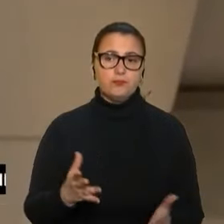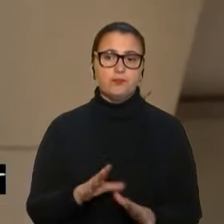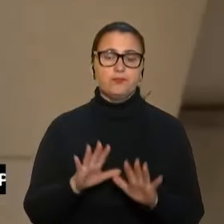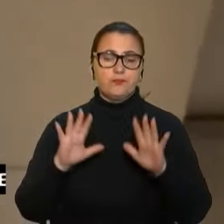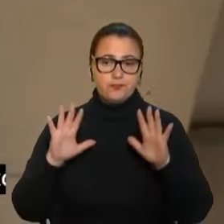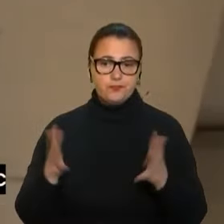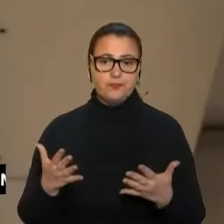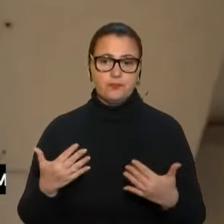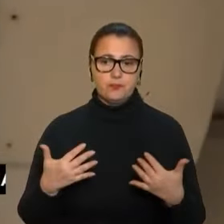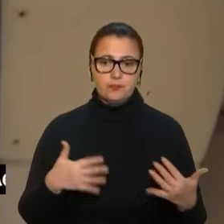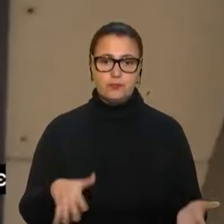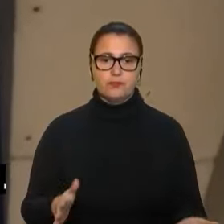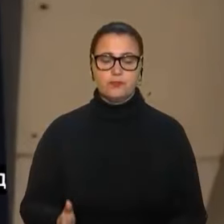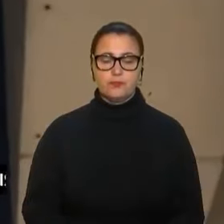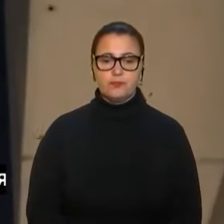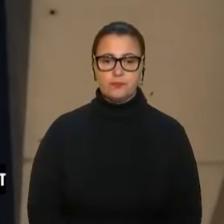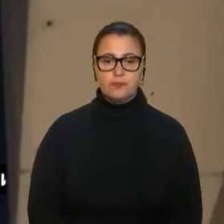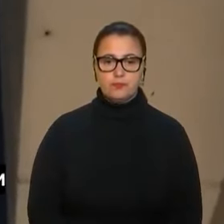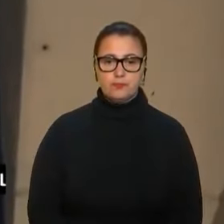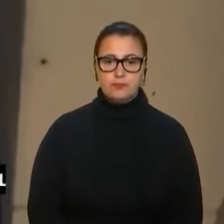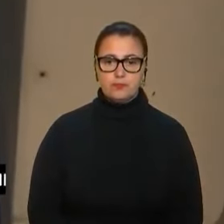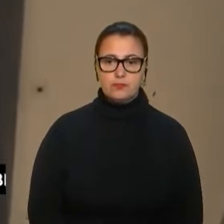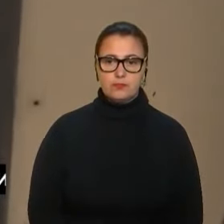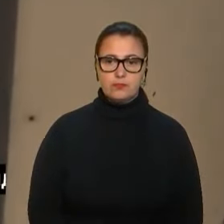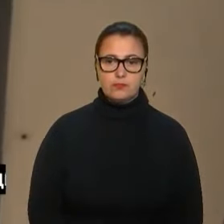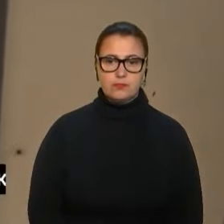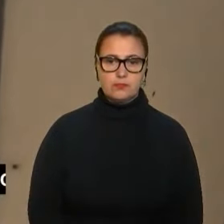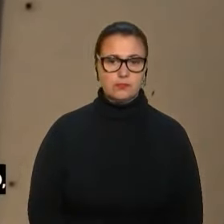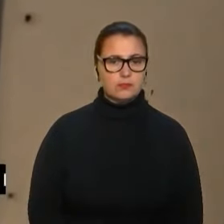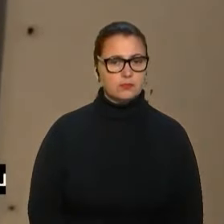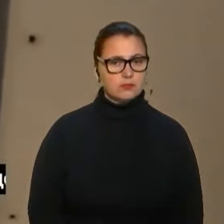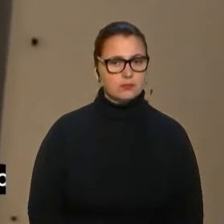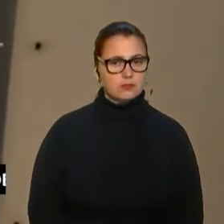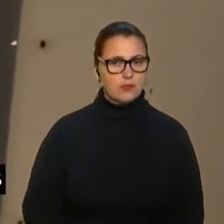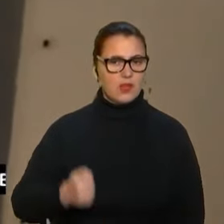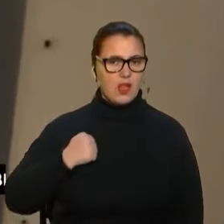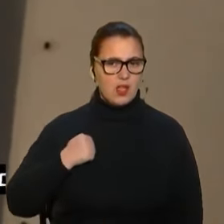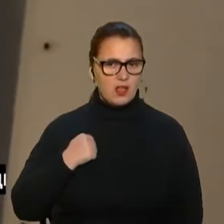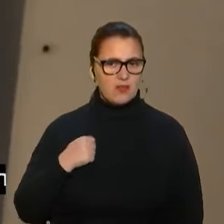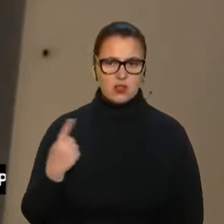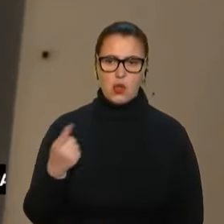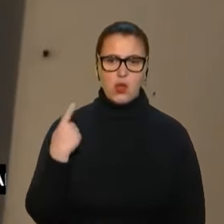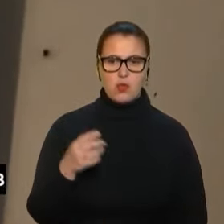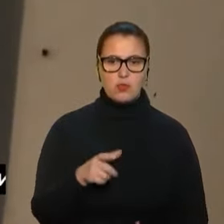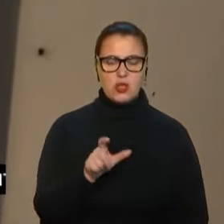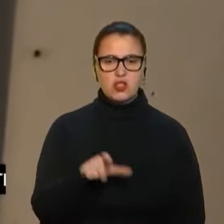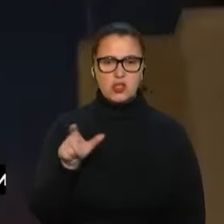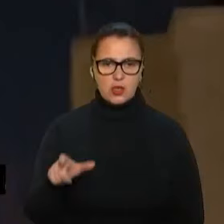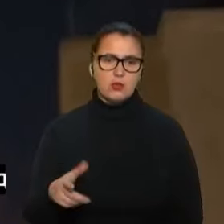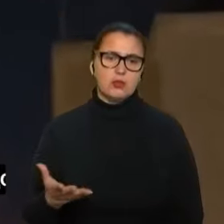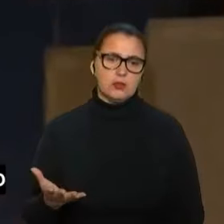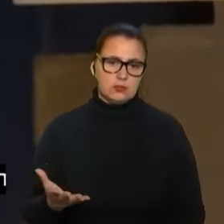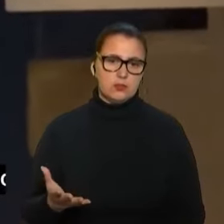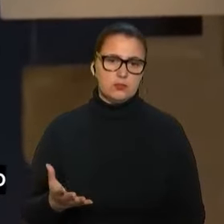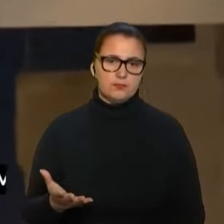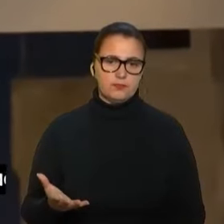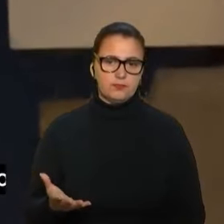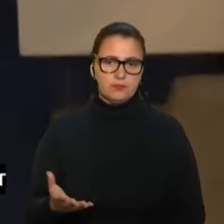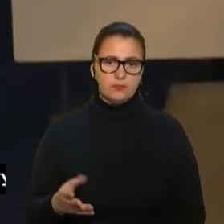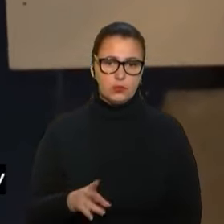целом, честность и мирное население, и военное население приняло это. Что есть, как говорится, нас